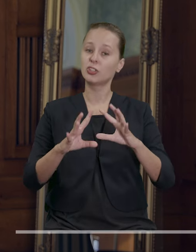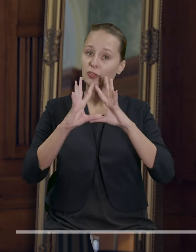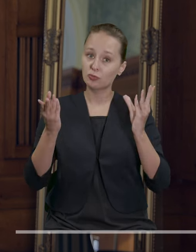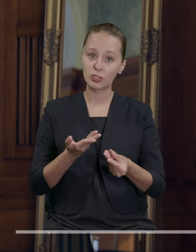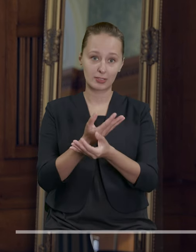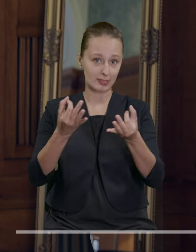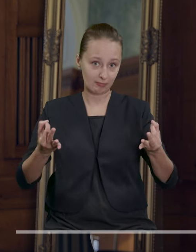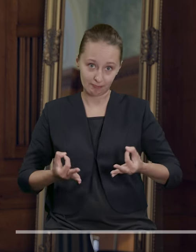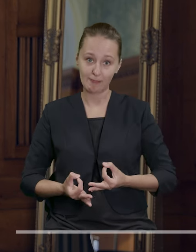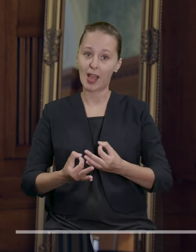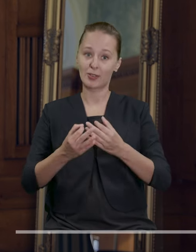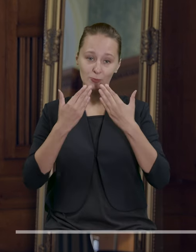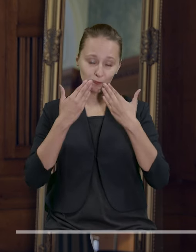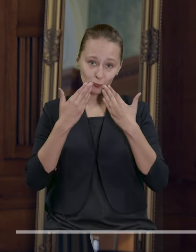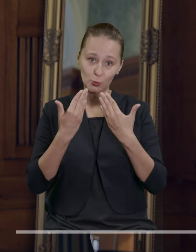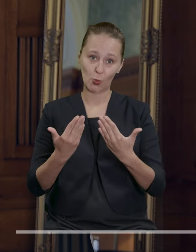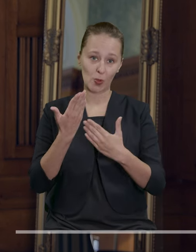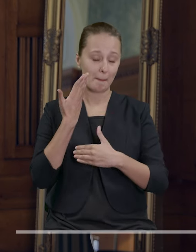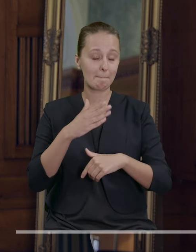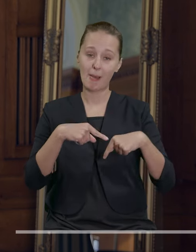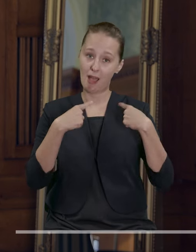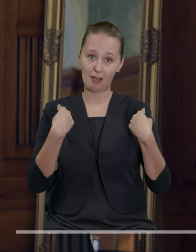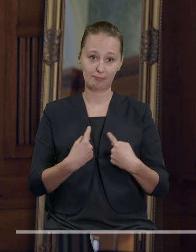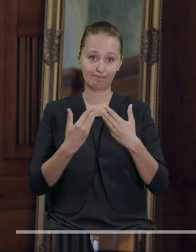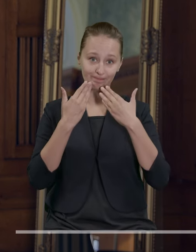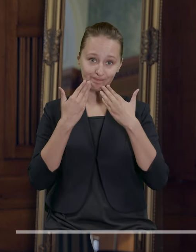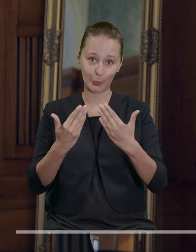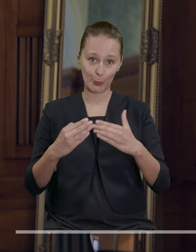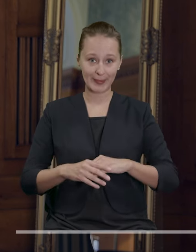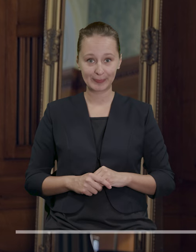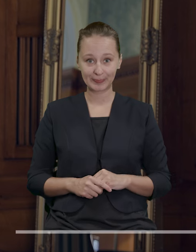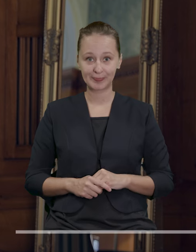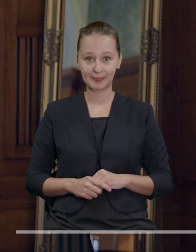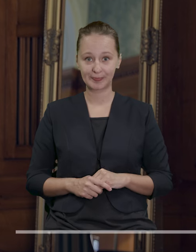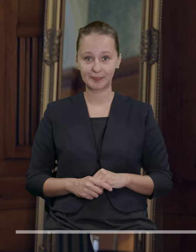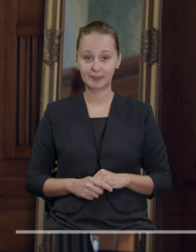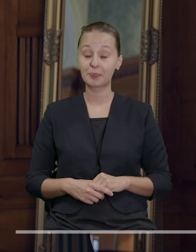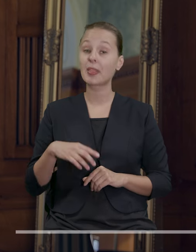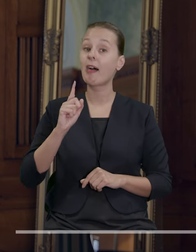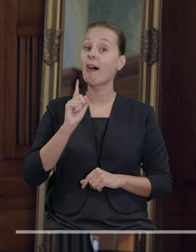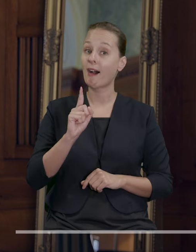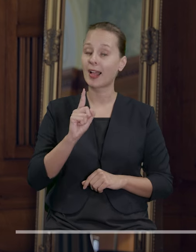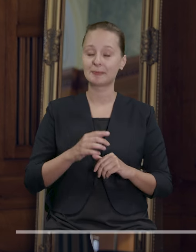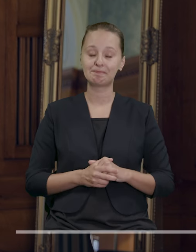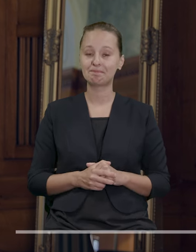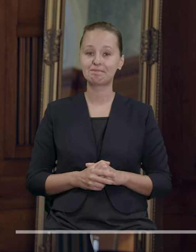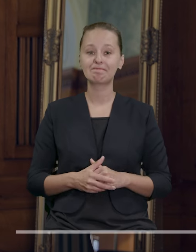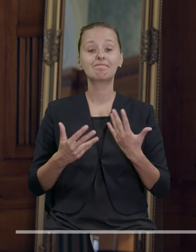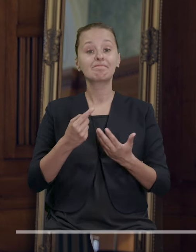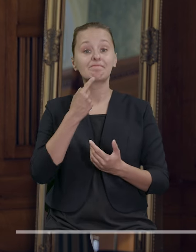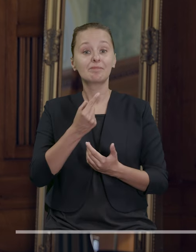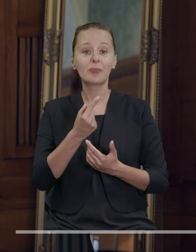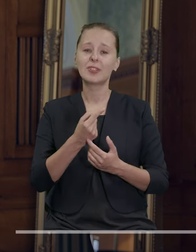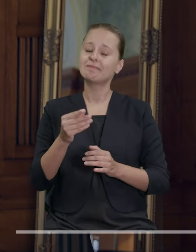z całego serca wszystkim Państwu za to bardzo serdecznie dziękuję. Ale chciałabym powiedzieć,